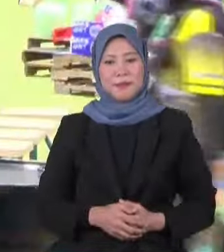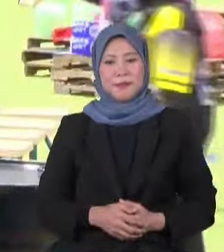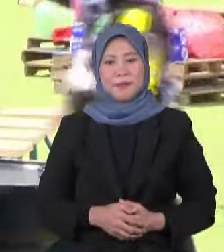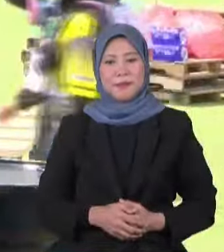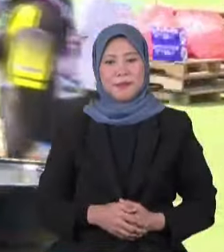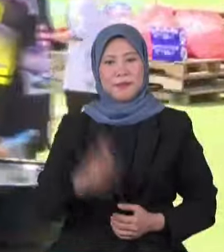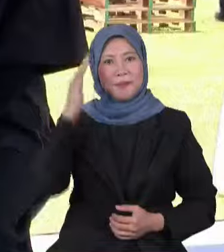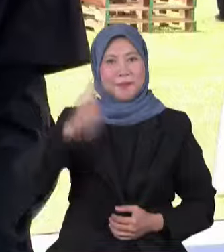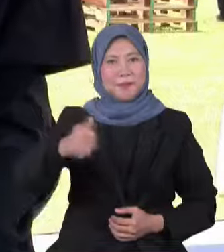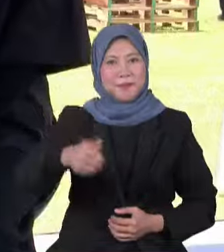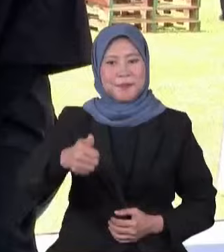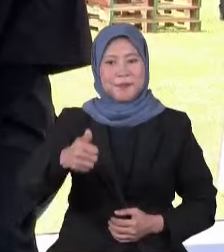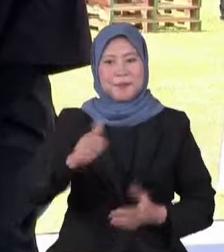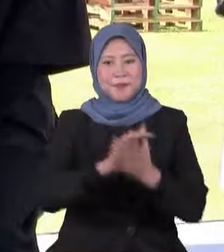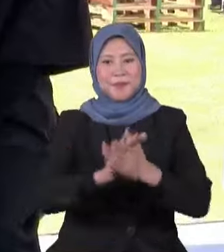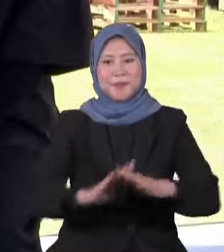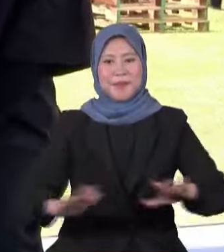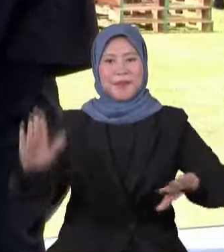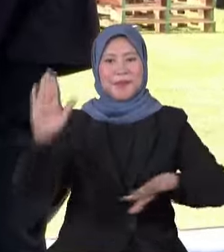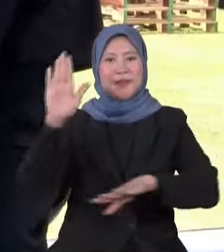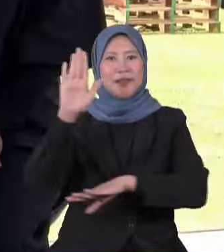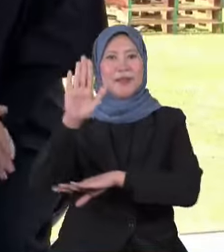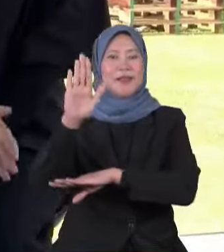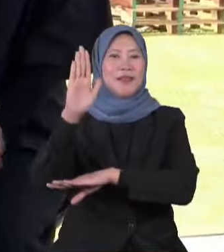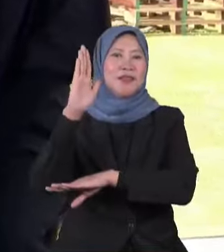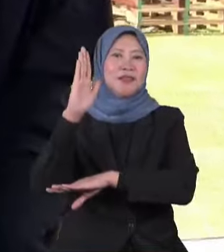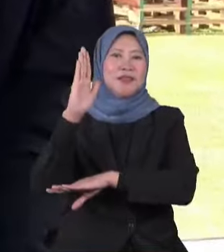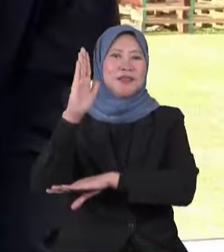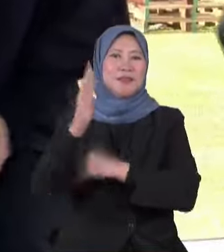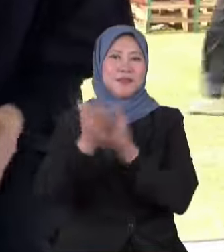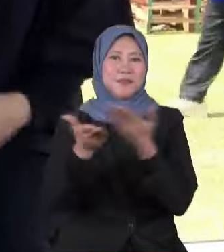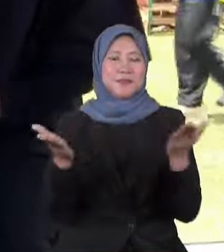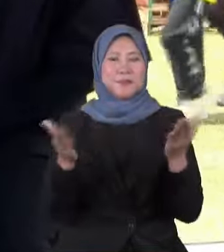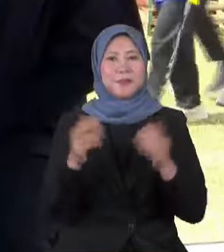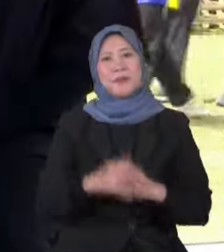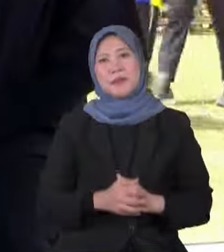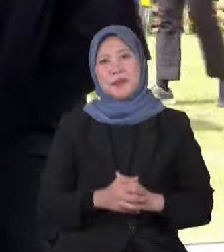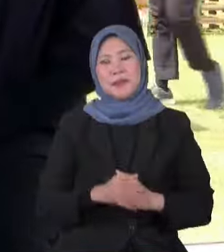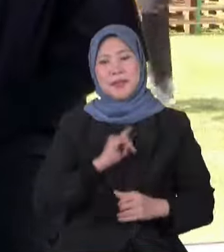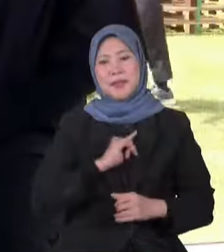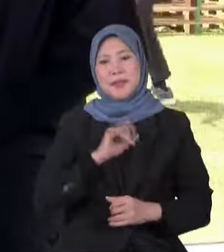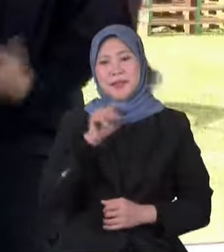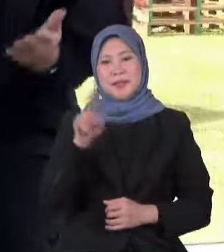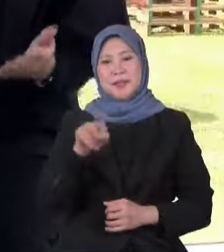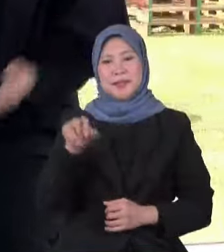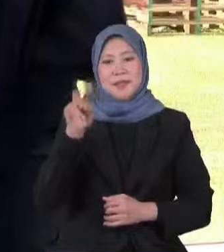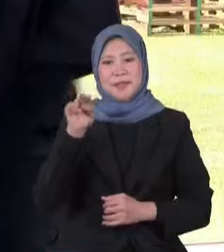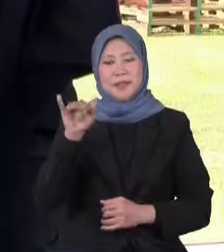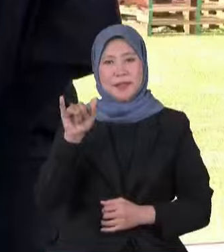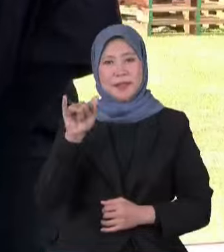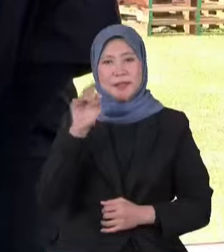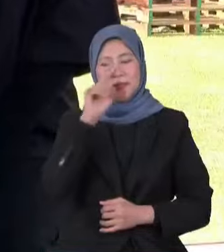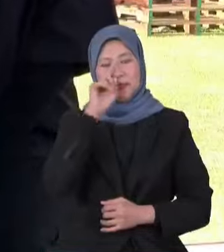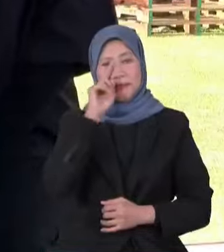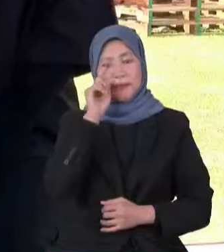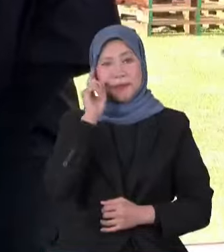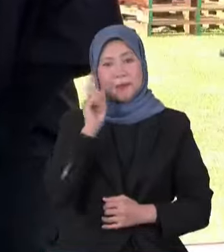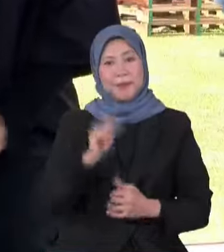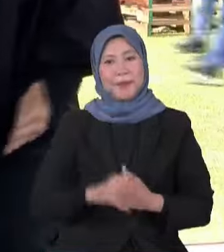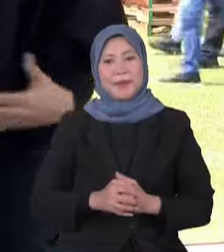Hai, assalamualaikum. Selamat tengah hari pada semua penonton TV1. Saya Izzy, mewakili SL Skill